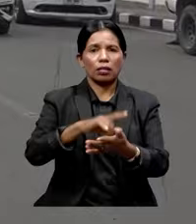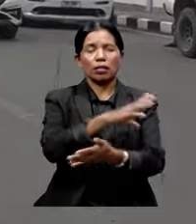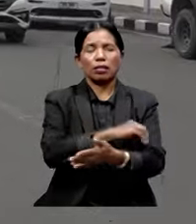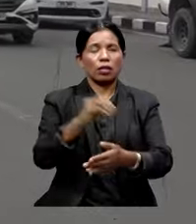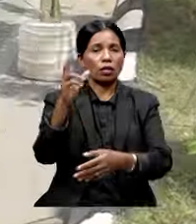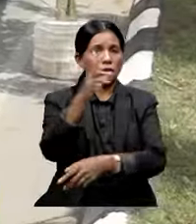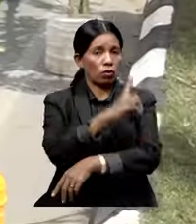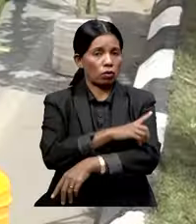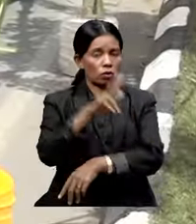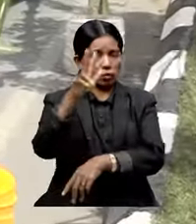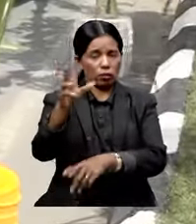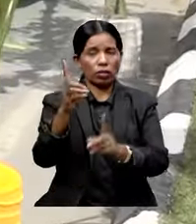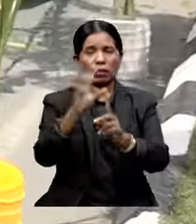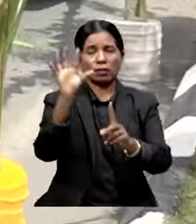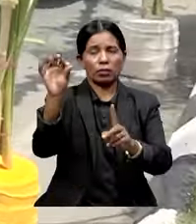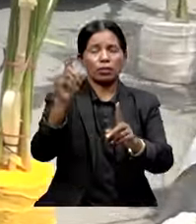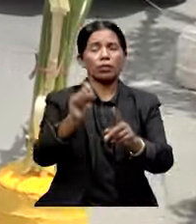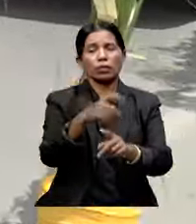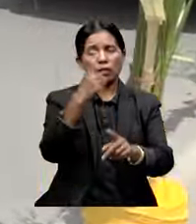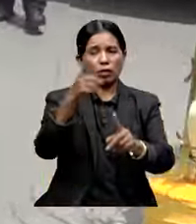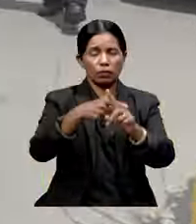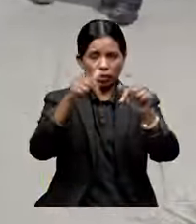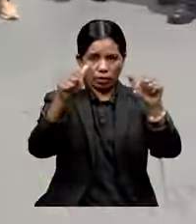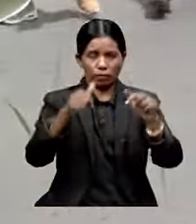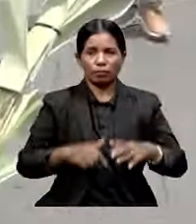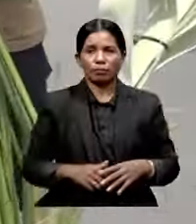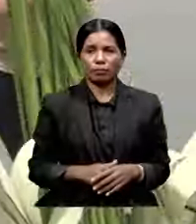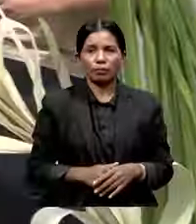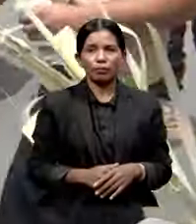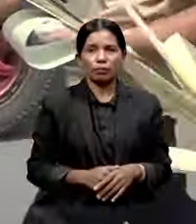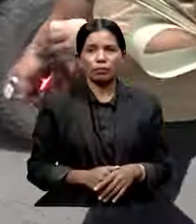tolu ahu si lorong sia to lorong san resin ida fulang ne ader tu simenis beminis simenis Yemen.